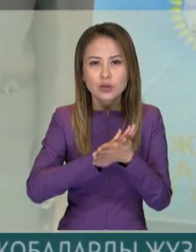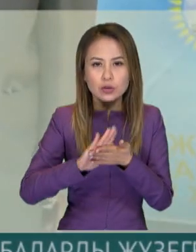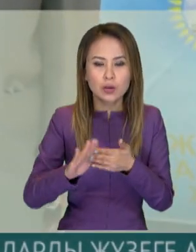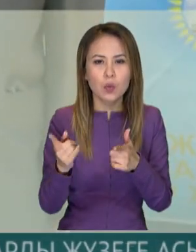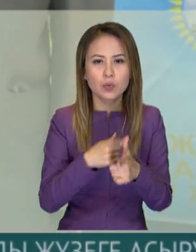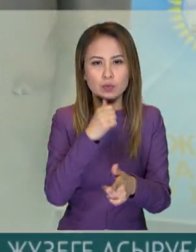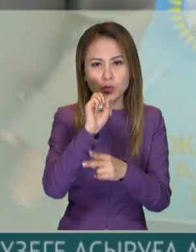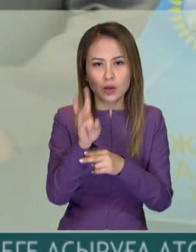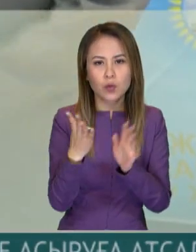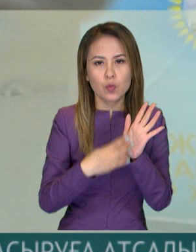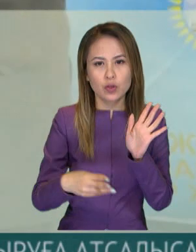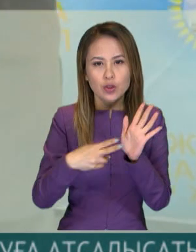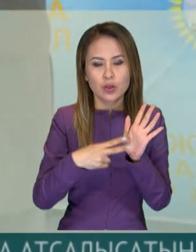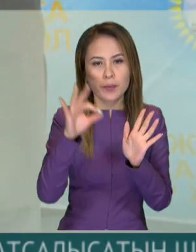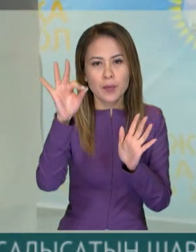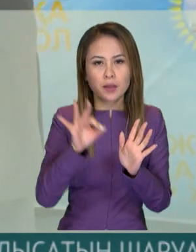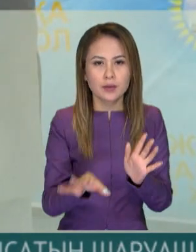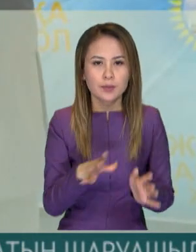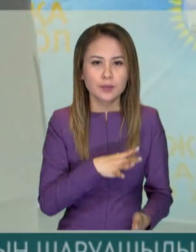көрсеткіші 97%-ға жетті.